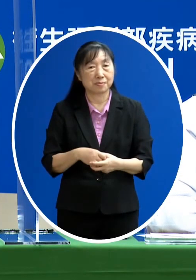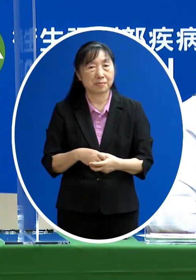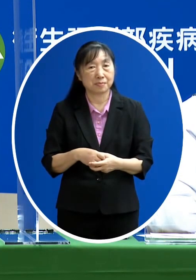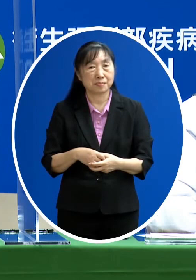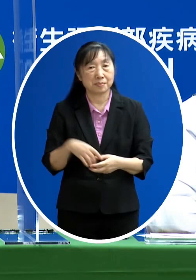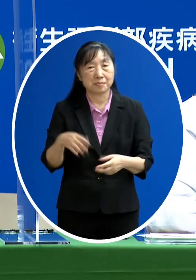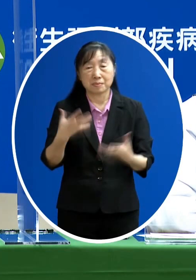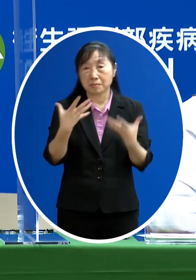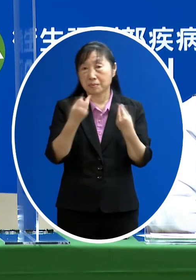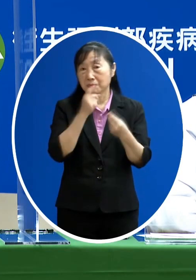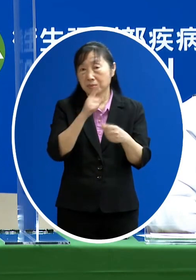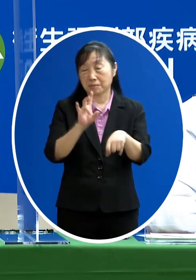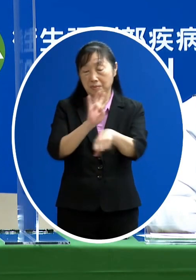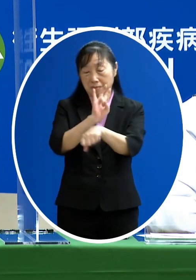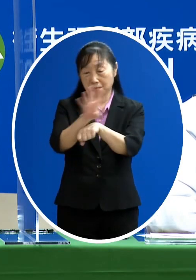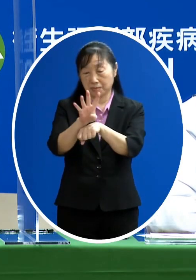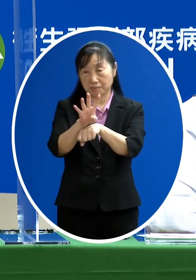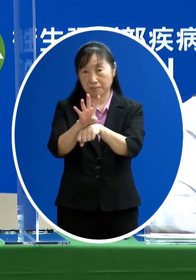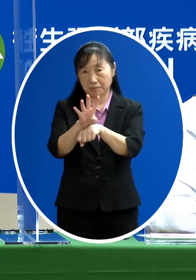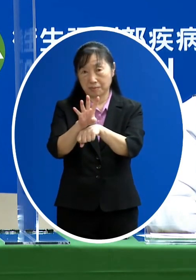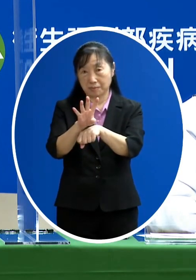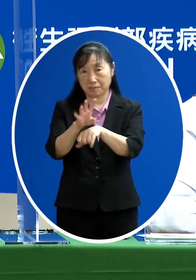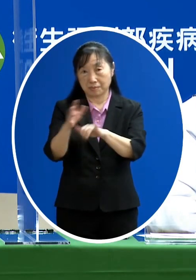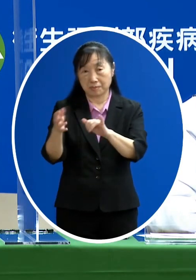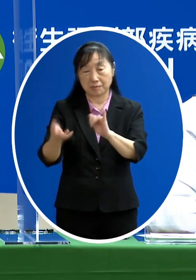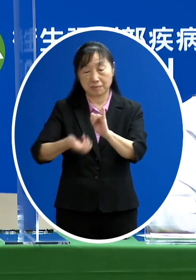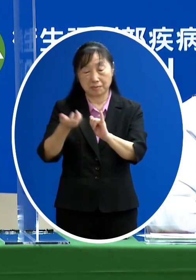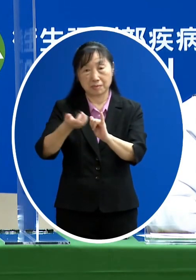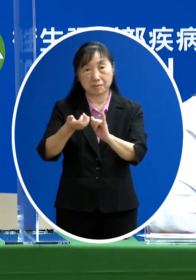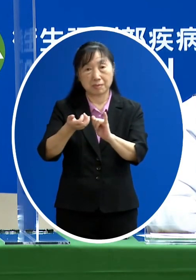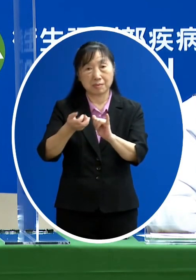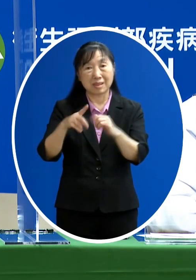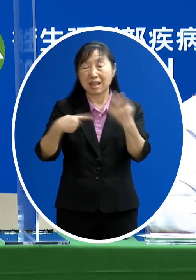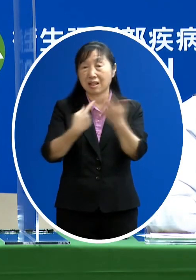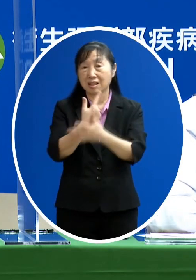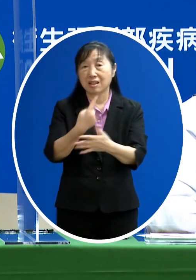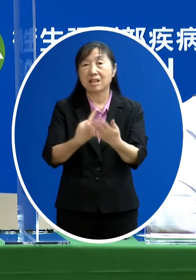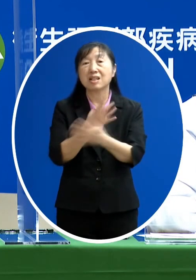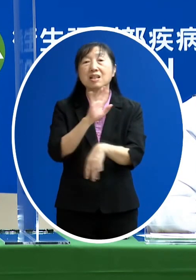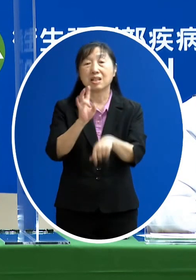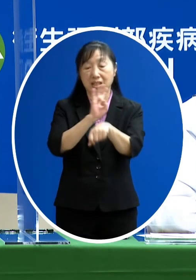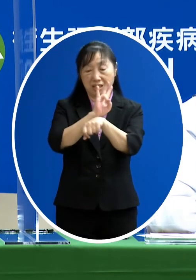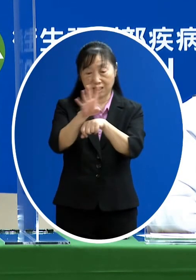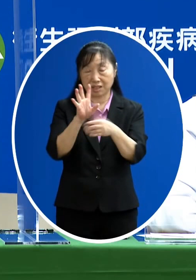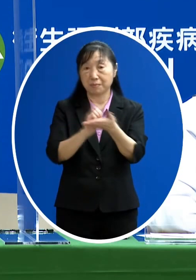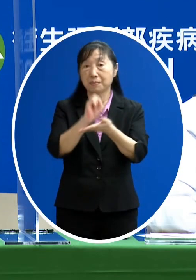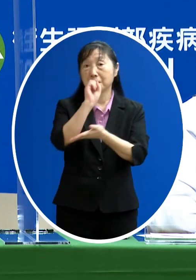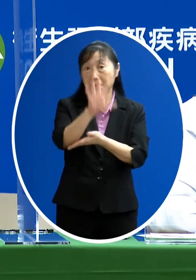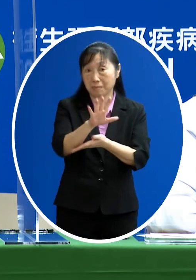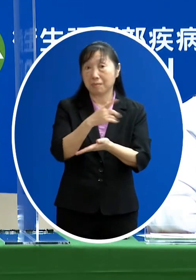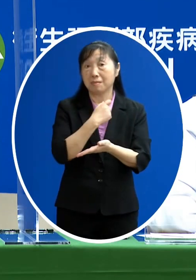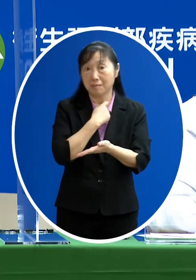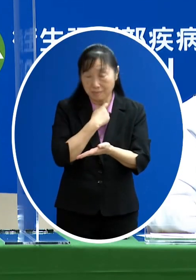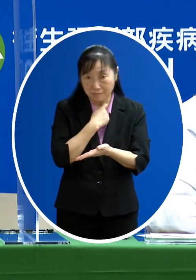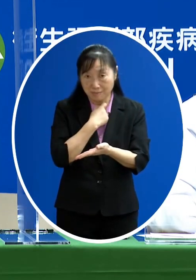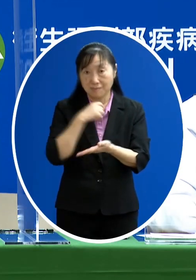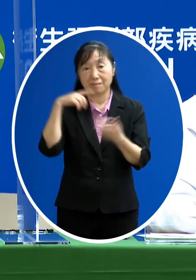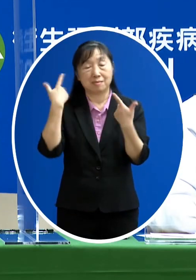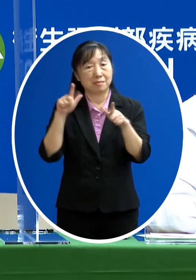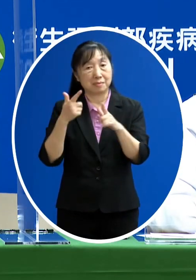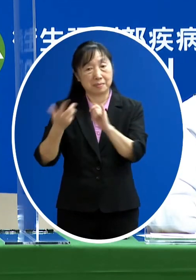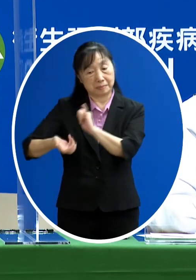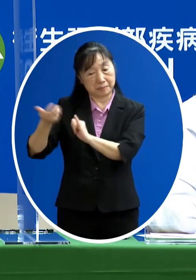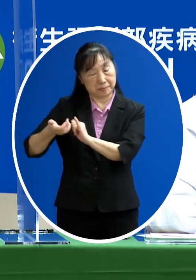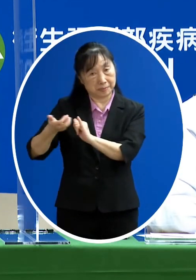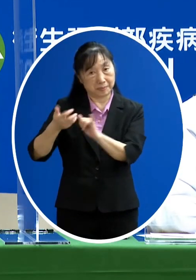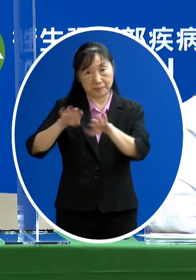定在24小时内要报告，不是24小时要处理尸体，好，也要报告有这样